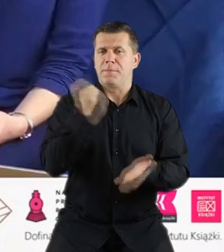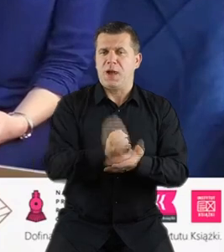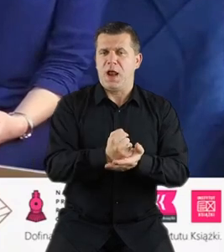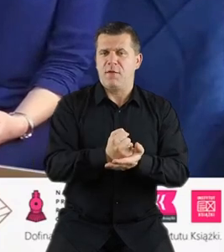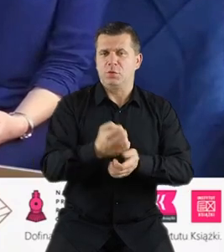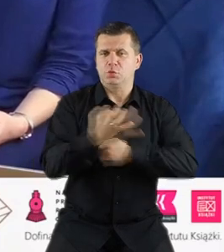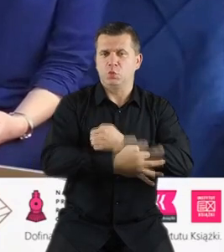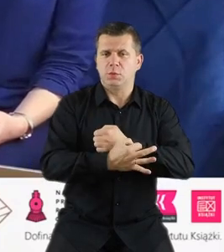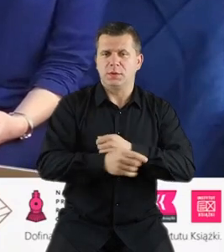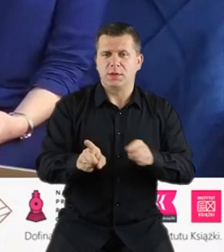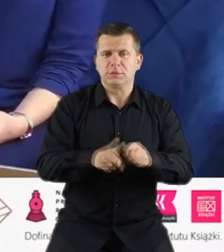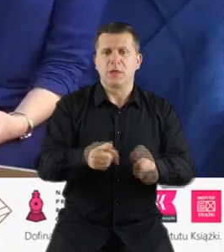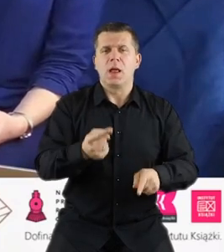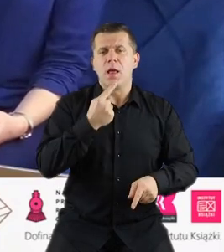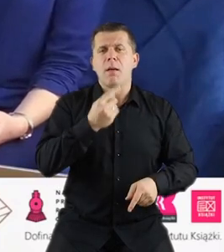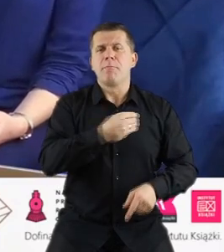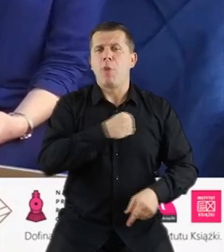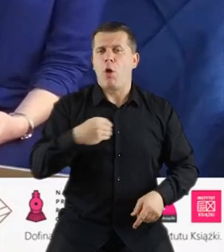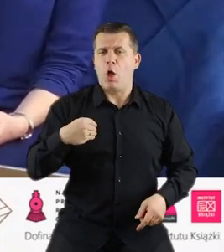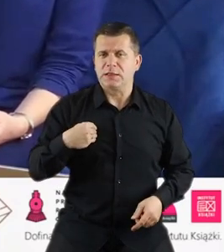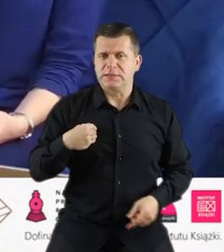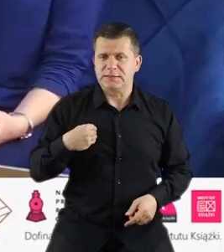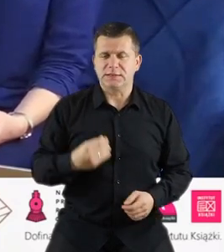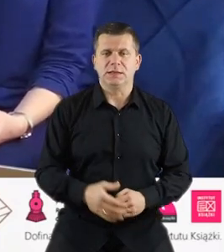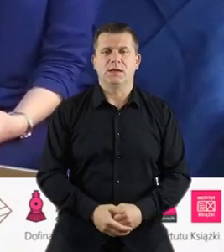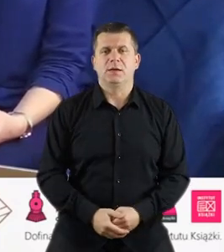prawo, polonistykę, kilka